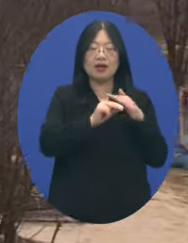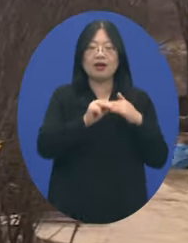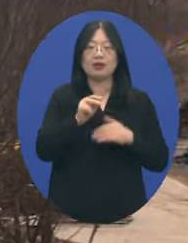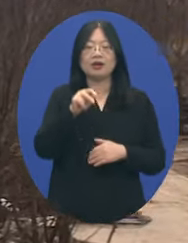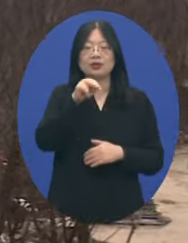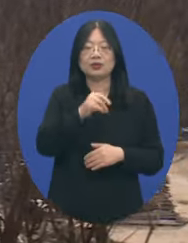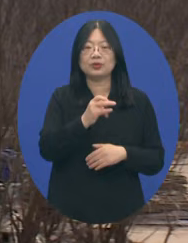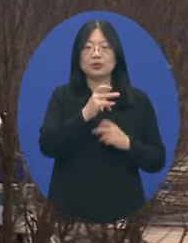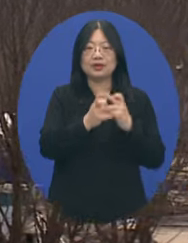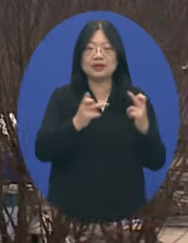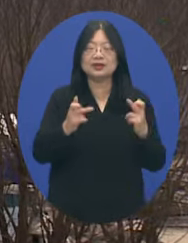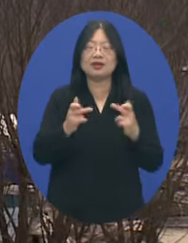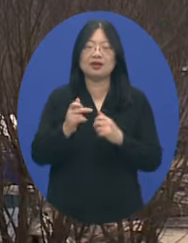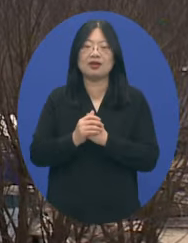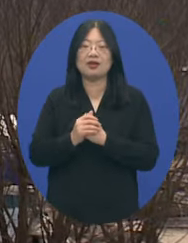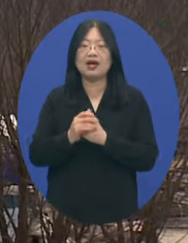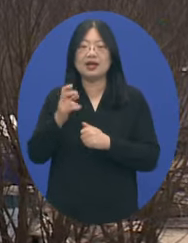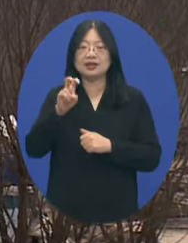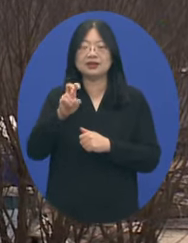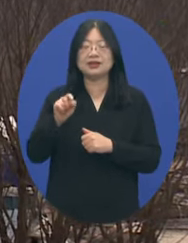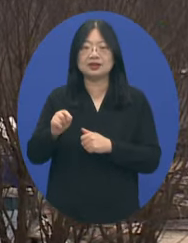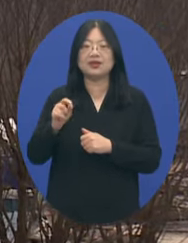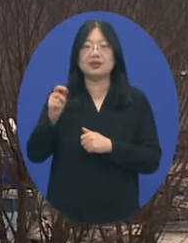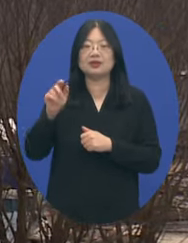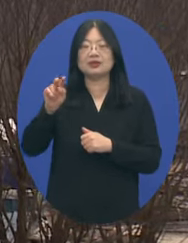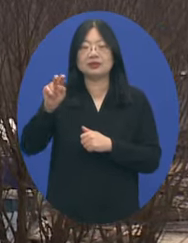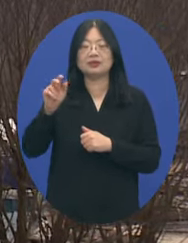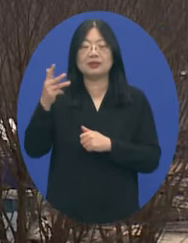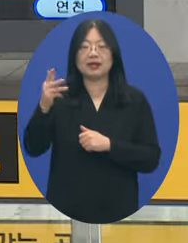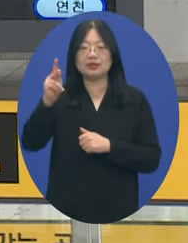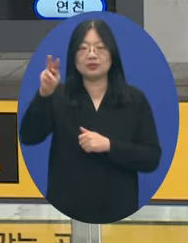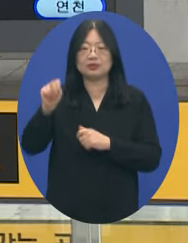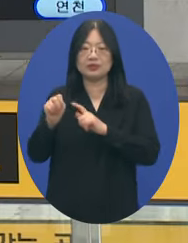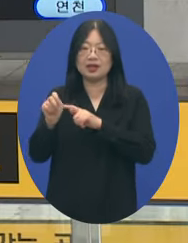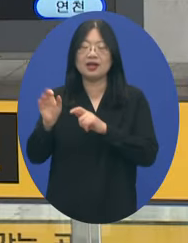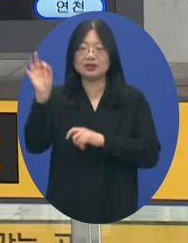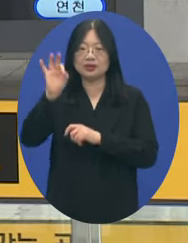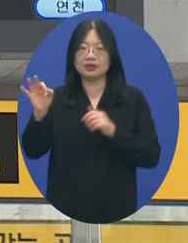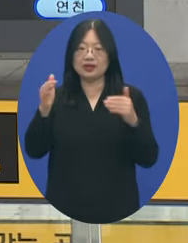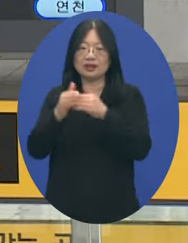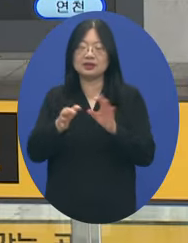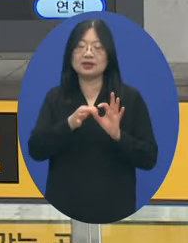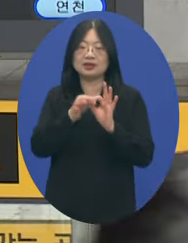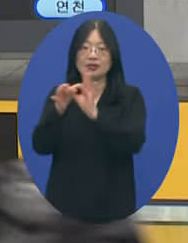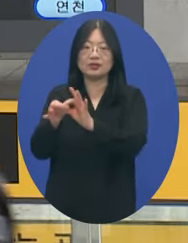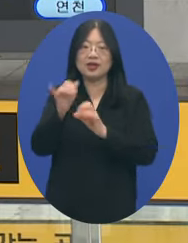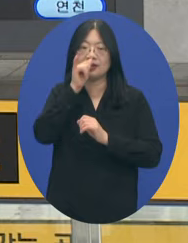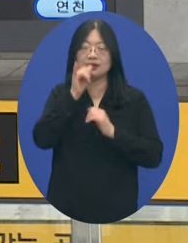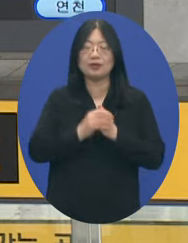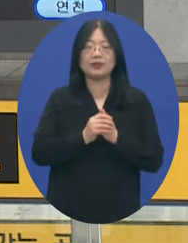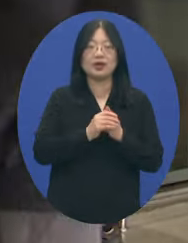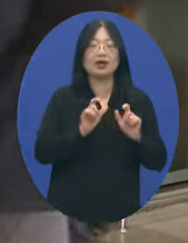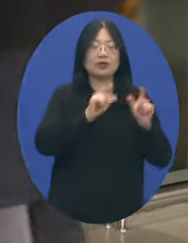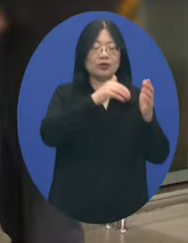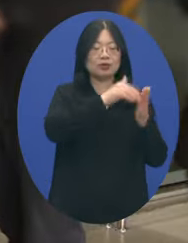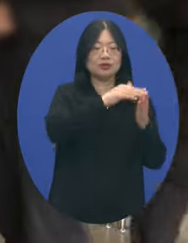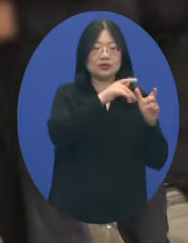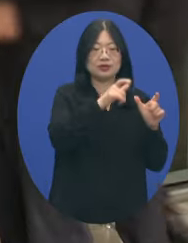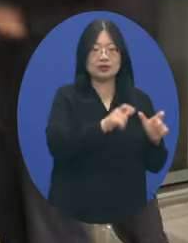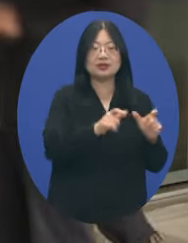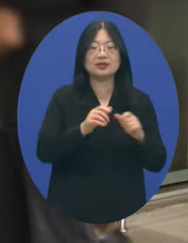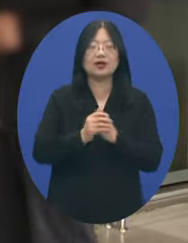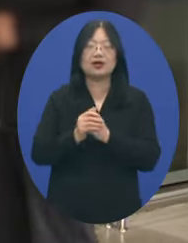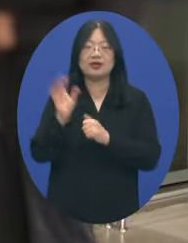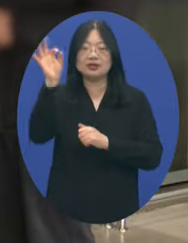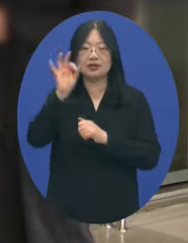연천까지 총 20.8km 연장한 사업입니다 경원선 전철 계통으로 연천에서 동두천까지 이동